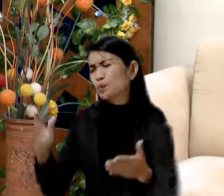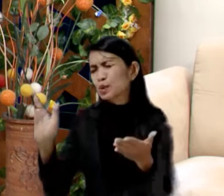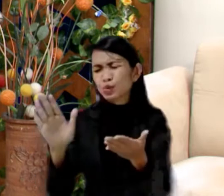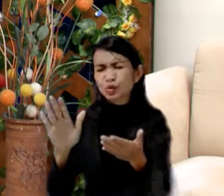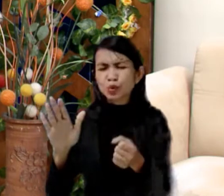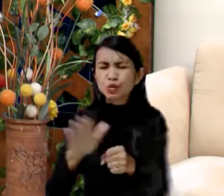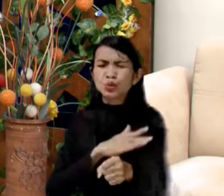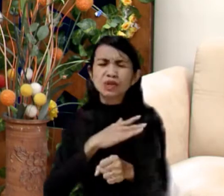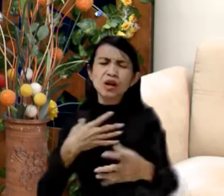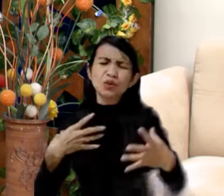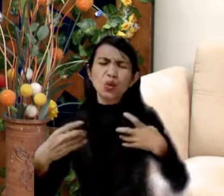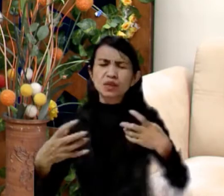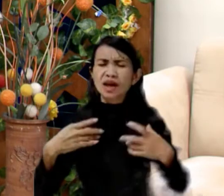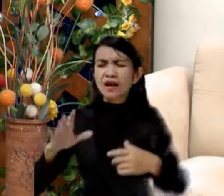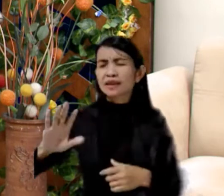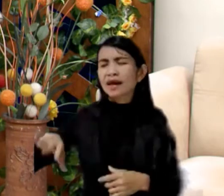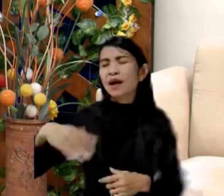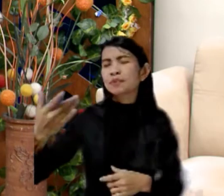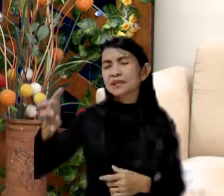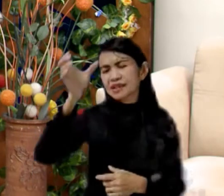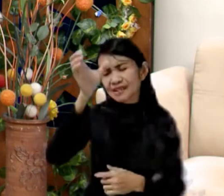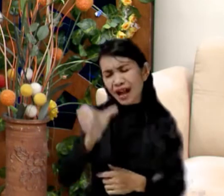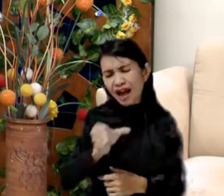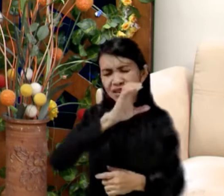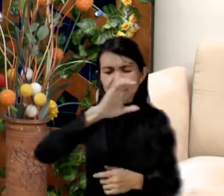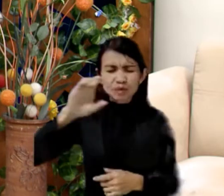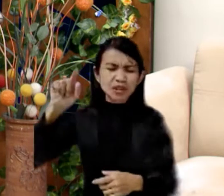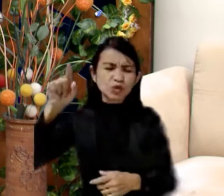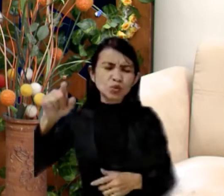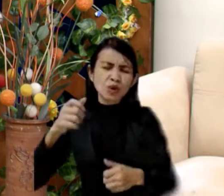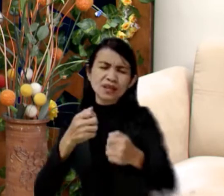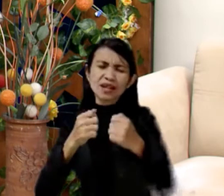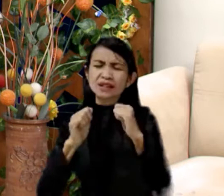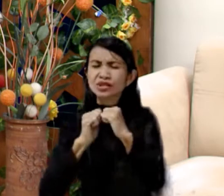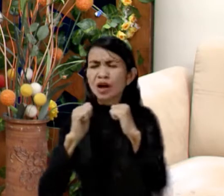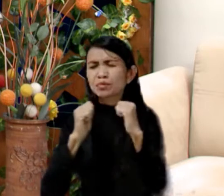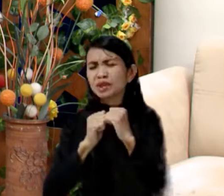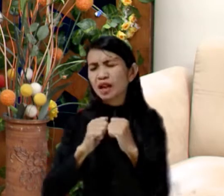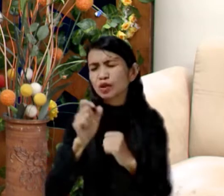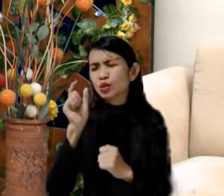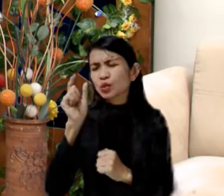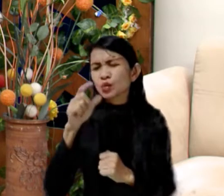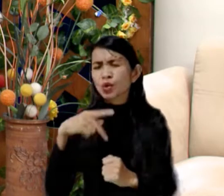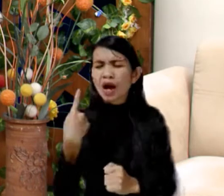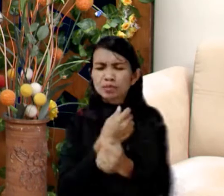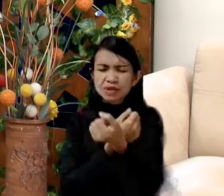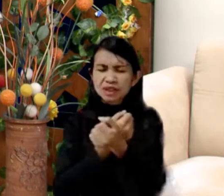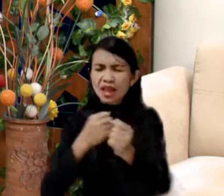Namun salib itu adalah jaminan bagi kami untuk diselamatkan. Kami perlu datang kepada-Mu ya Tuhan saat